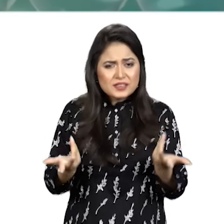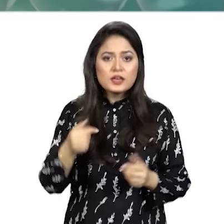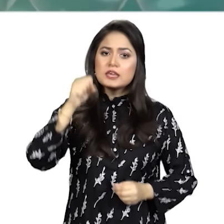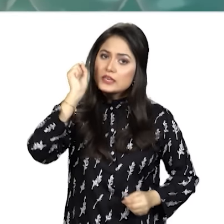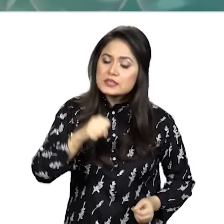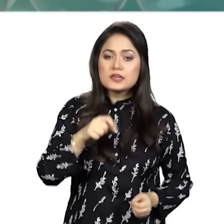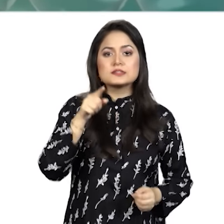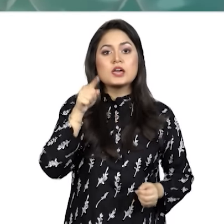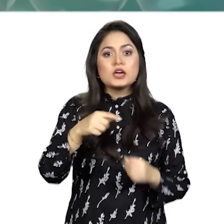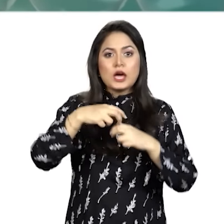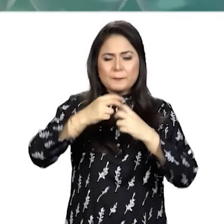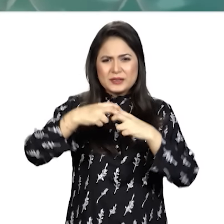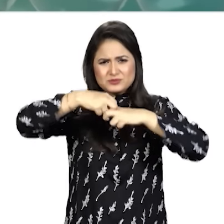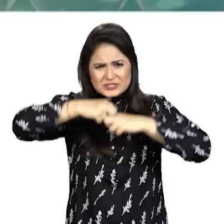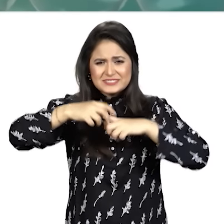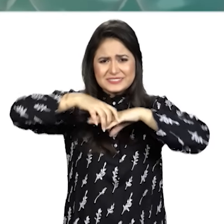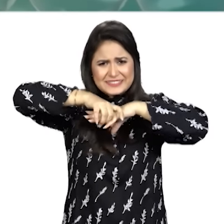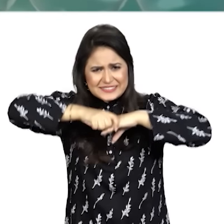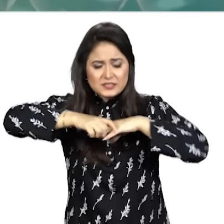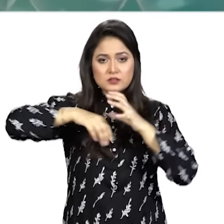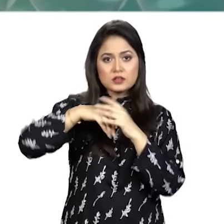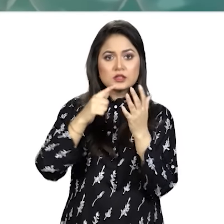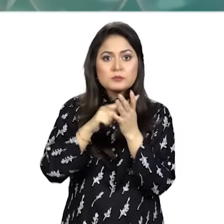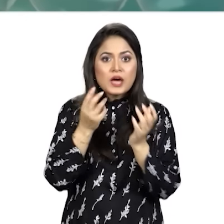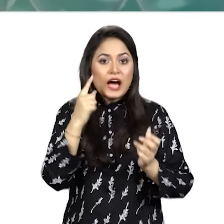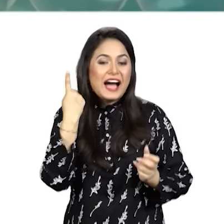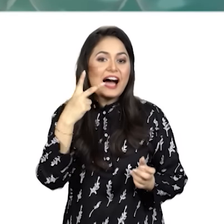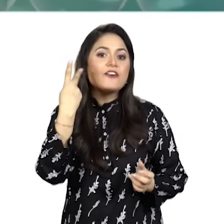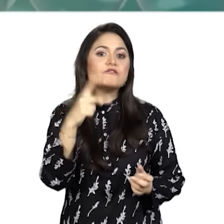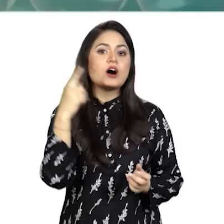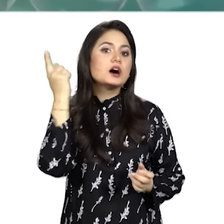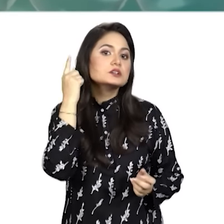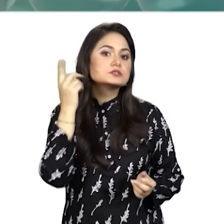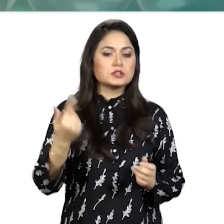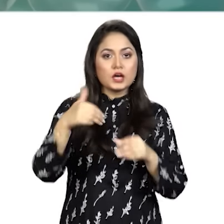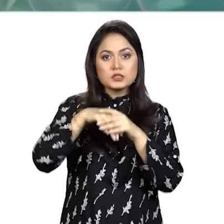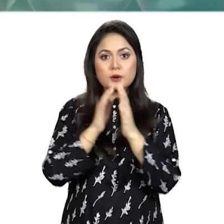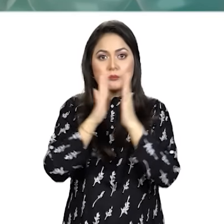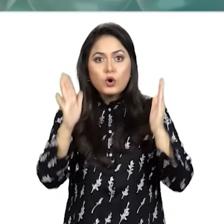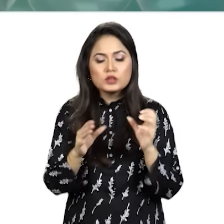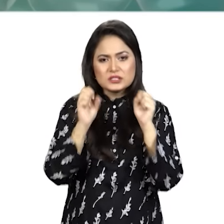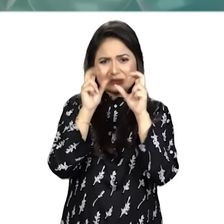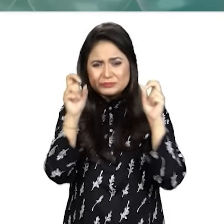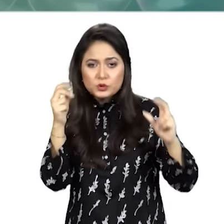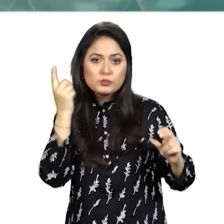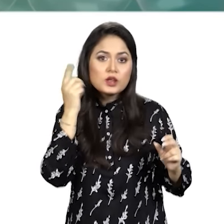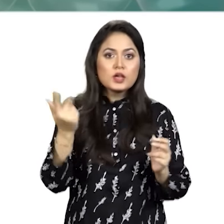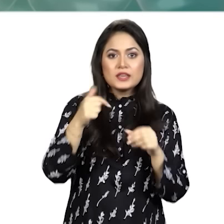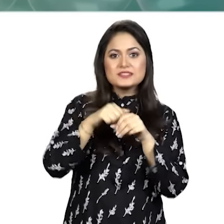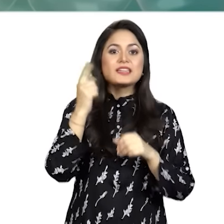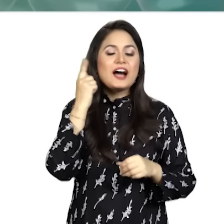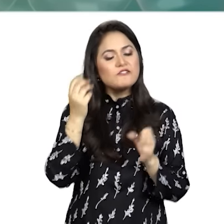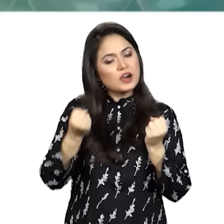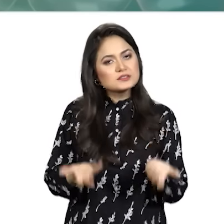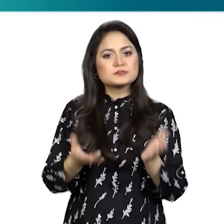जी हाँ, जॉइंट्स को खींचने या हरकत देने से जॉइंट कैप्सूल के अंदर सियाल में बुलबुले बनते या फूटते हैं, जिनसे ये